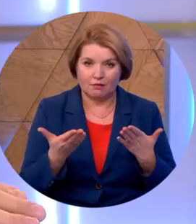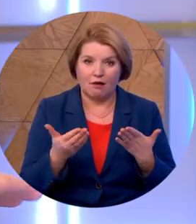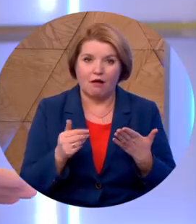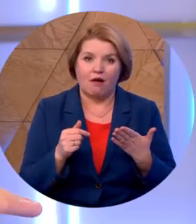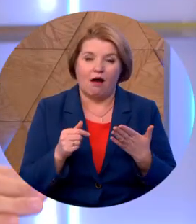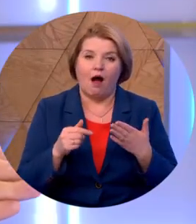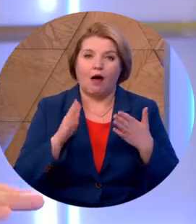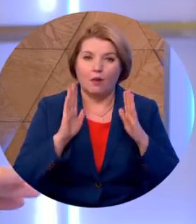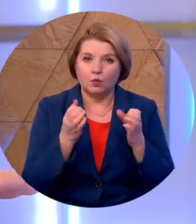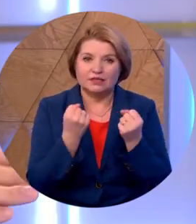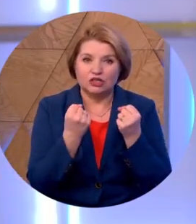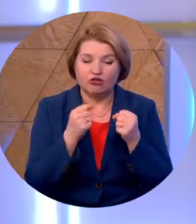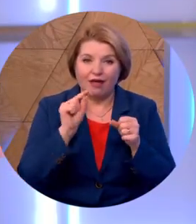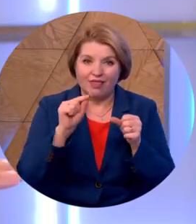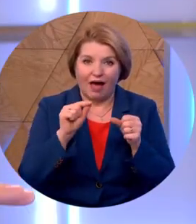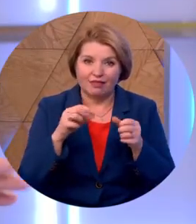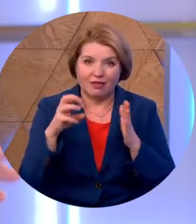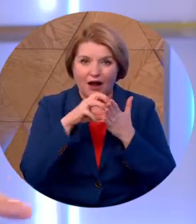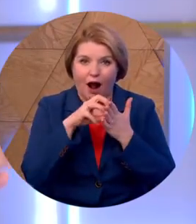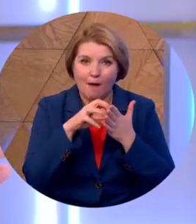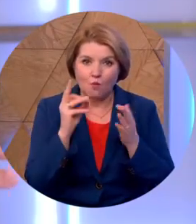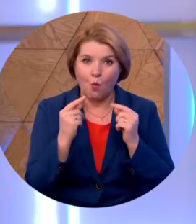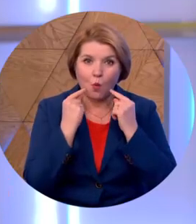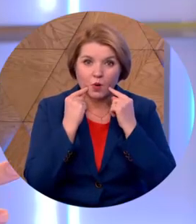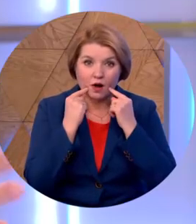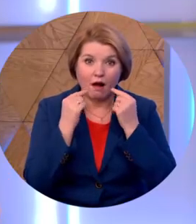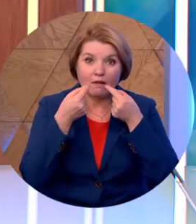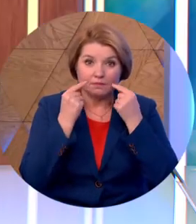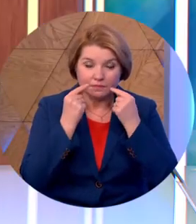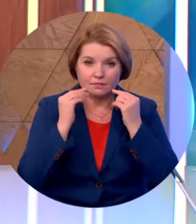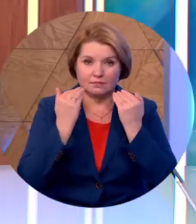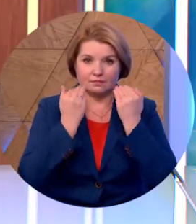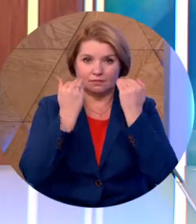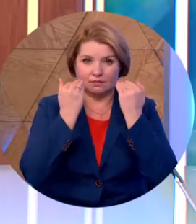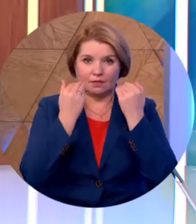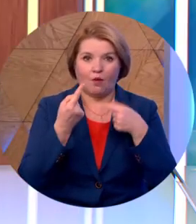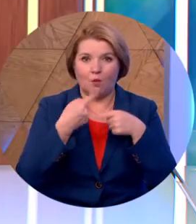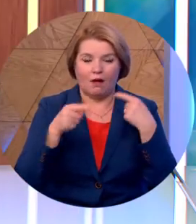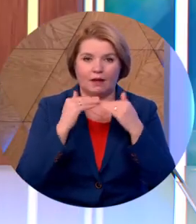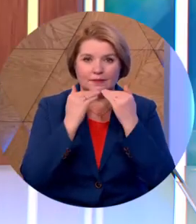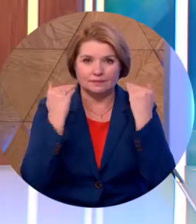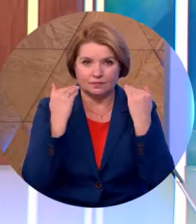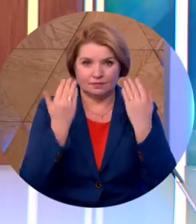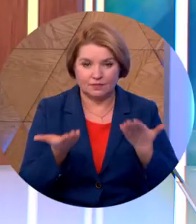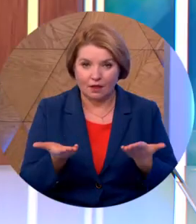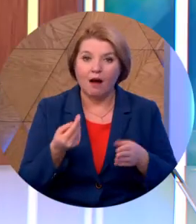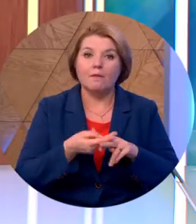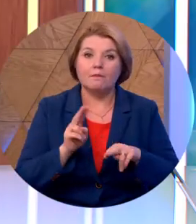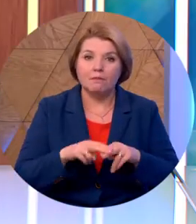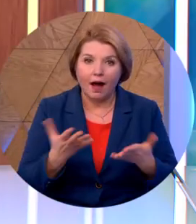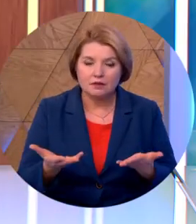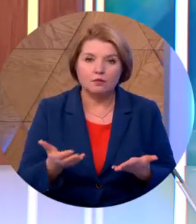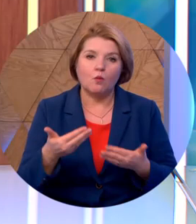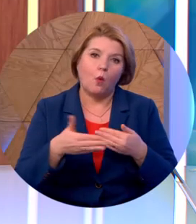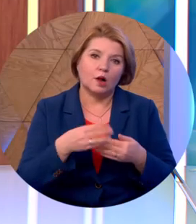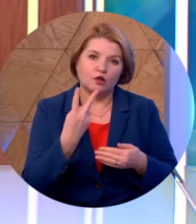этот комочек как пациентка сказала и разворачивается в течение какого-то времени распределяется распространяется и всё уходит поэтому около